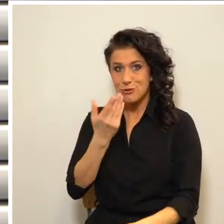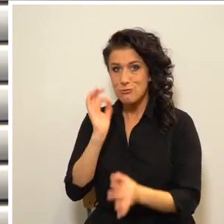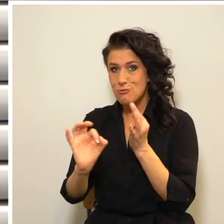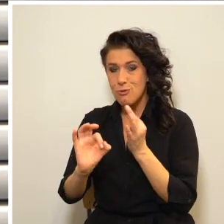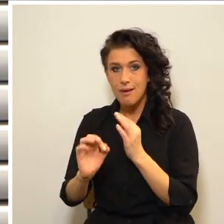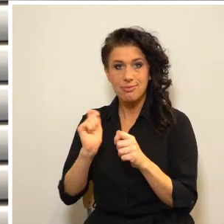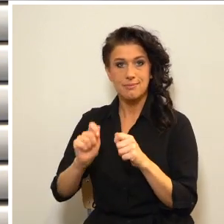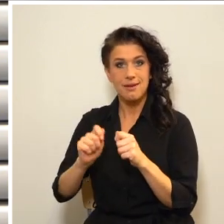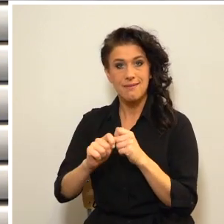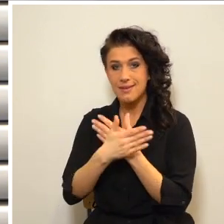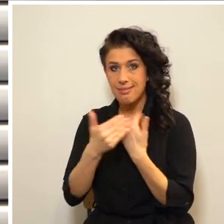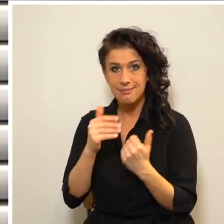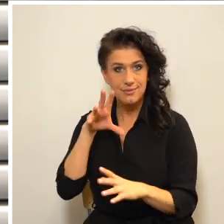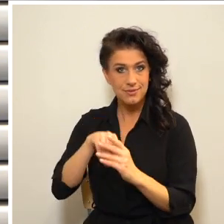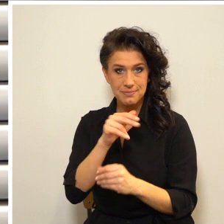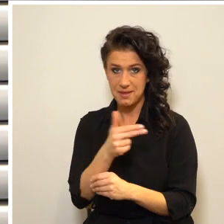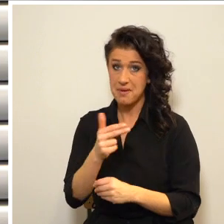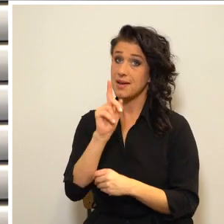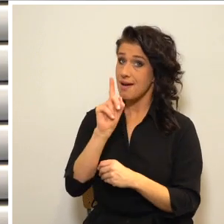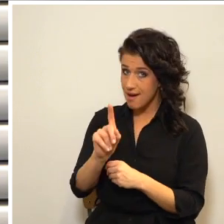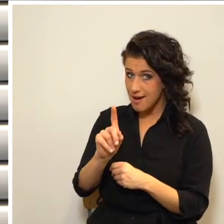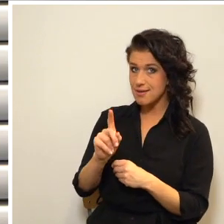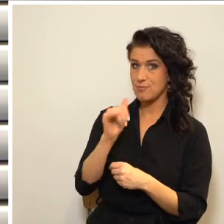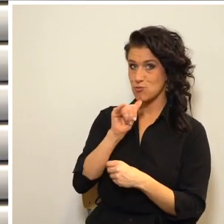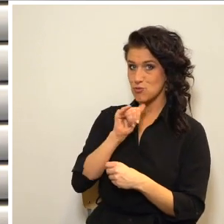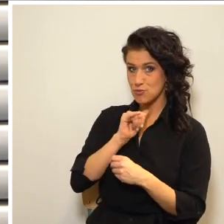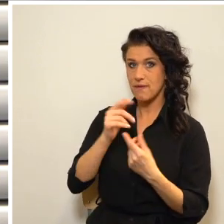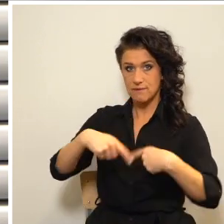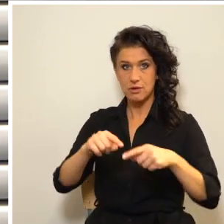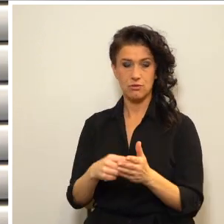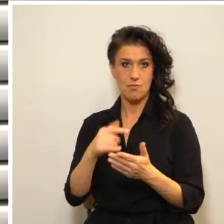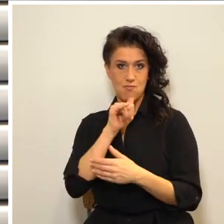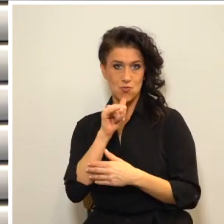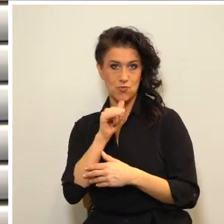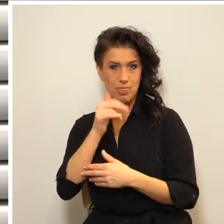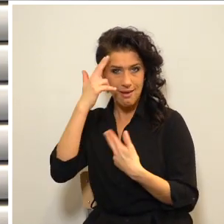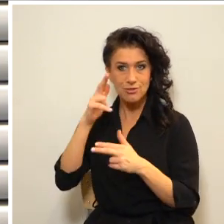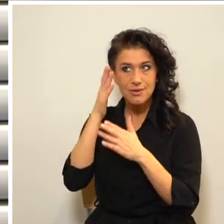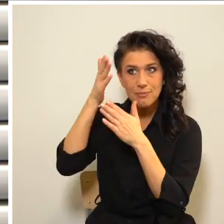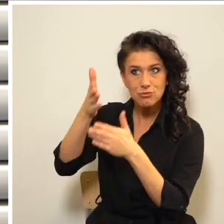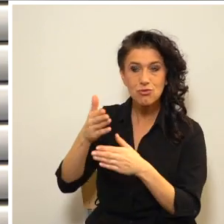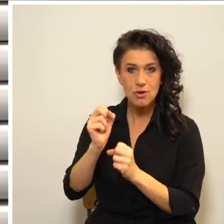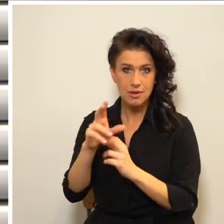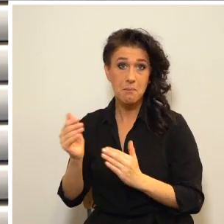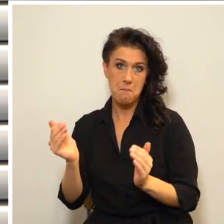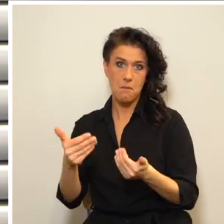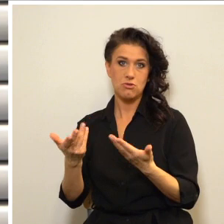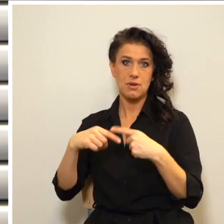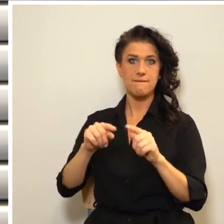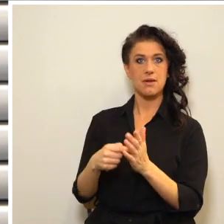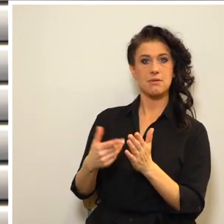sprawdza niemniej takie nadzieję też możemy mieć natomiast to co nas w tej